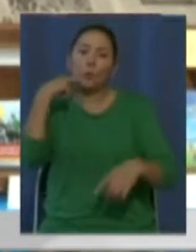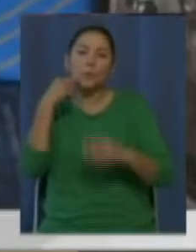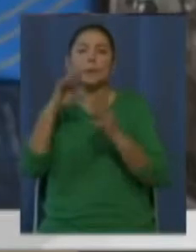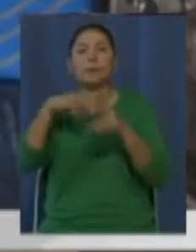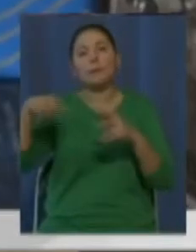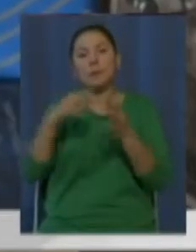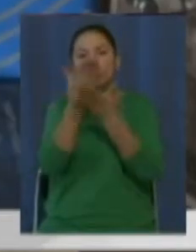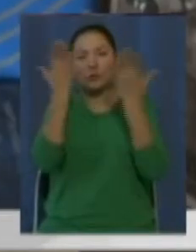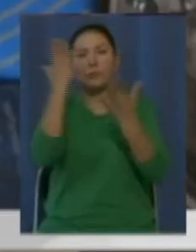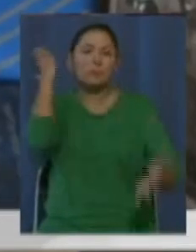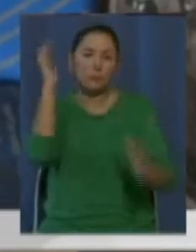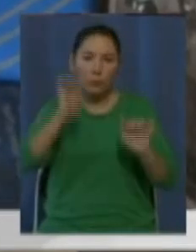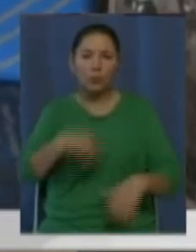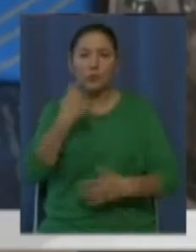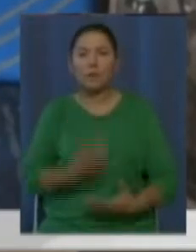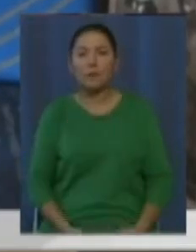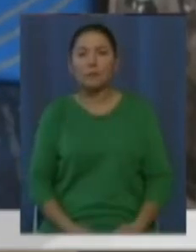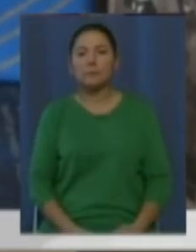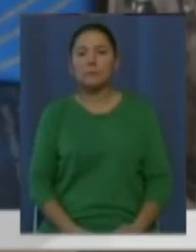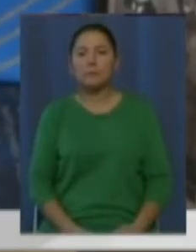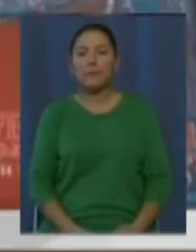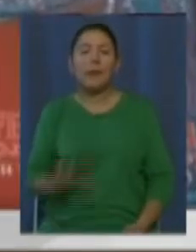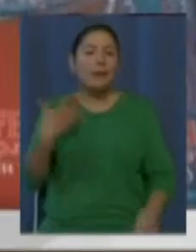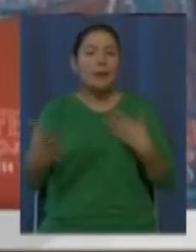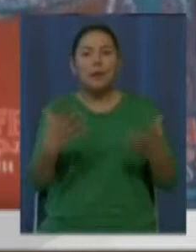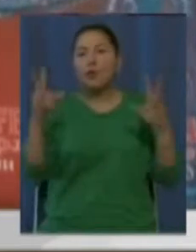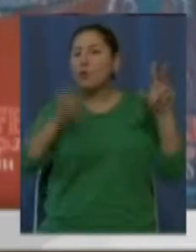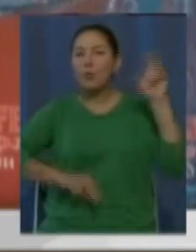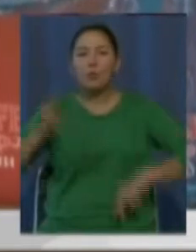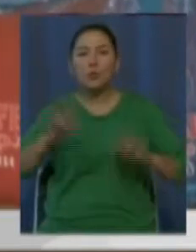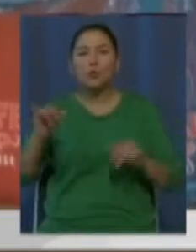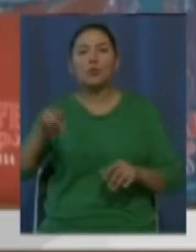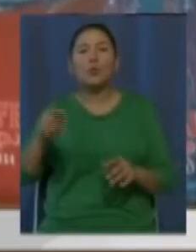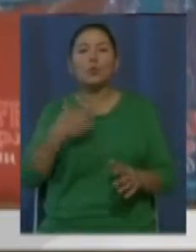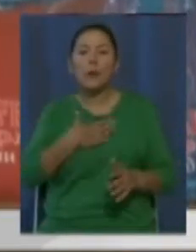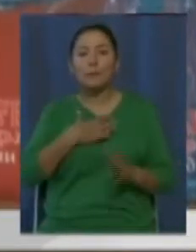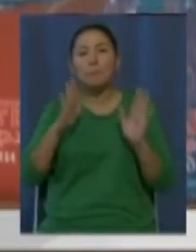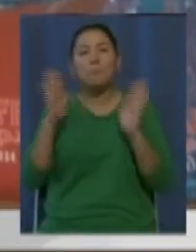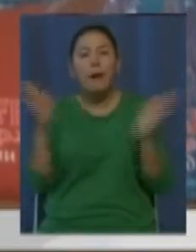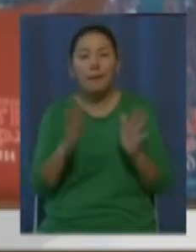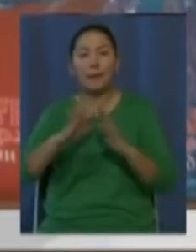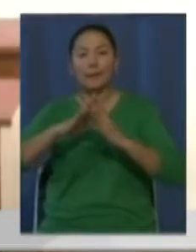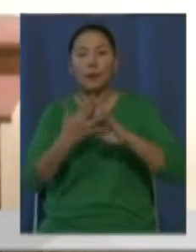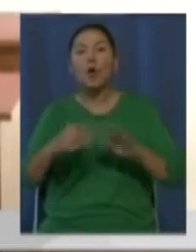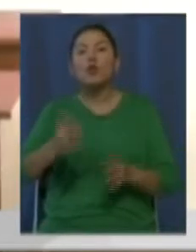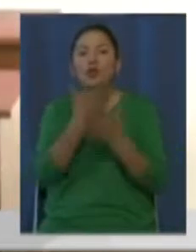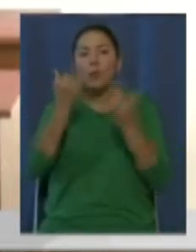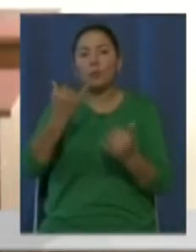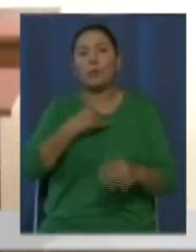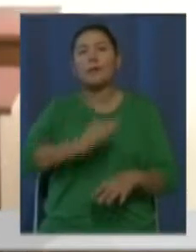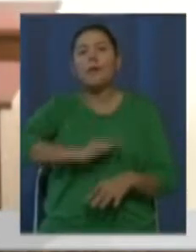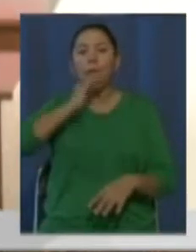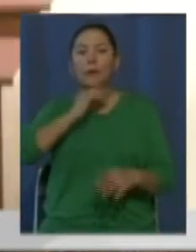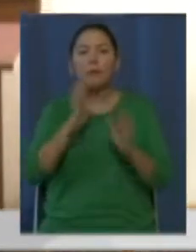жасақталған. Мұнда батыс классикалық әдебиет мен орыс ғалымдарының бай туындылары, қазақ зиялыларының еңбектері сөрелерде тізілген.